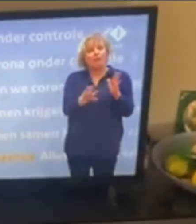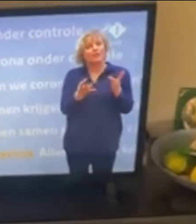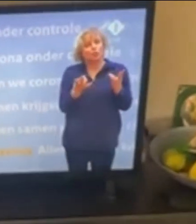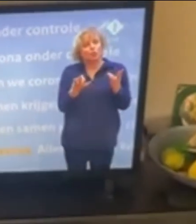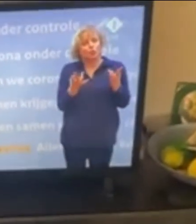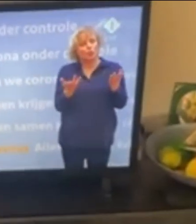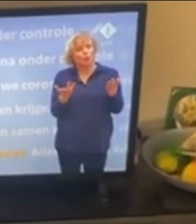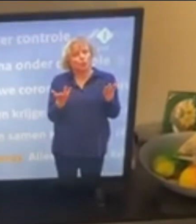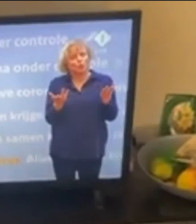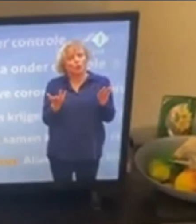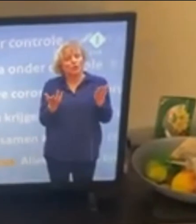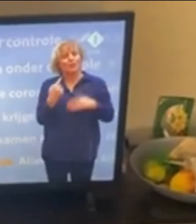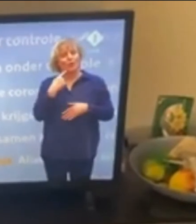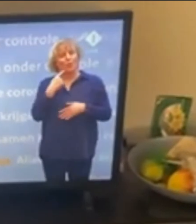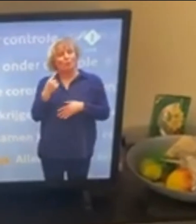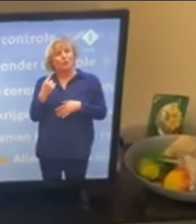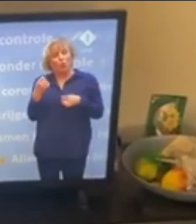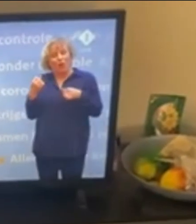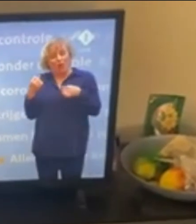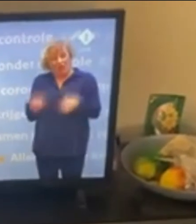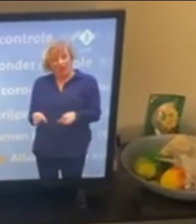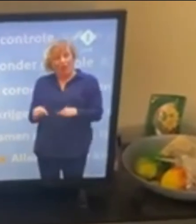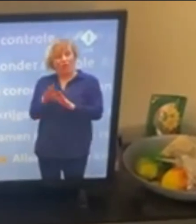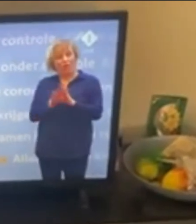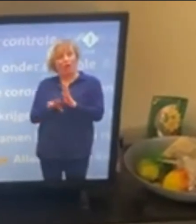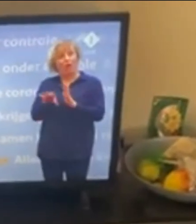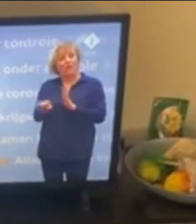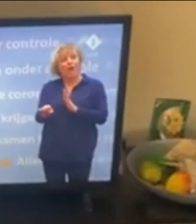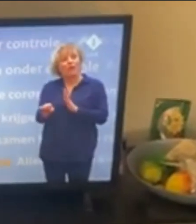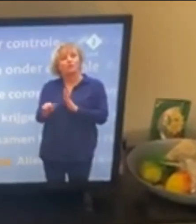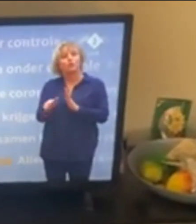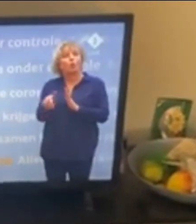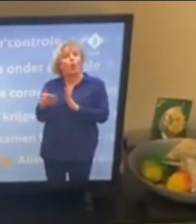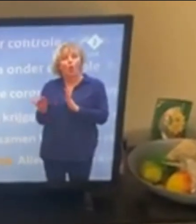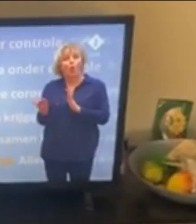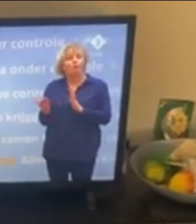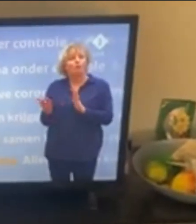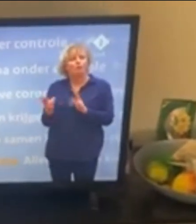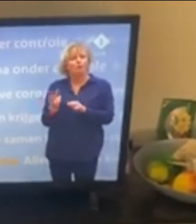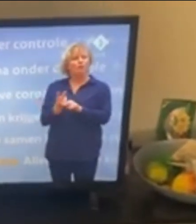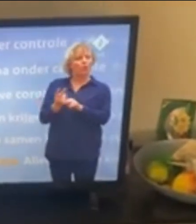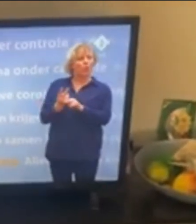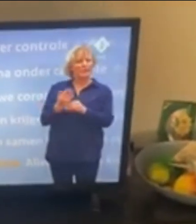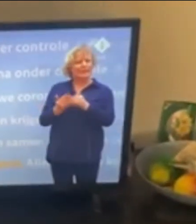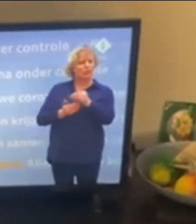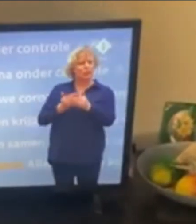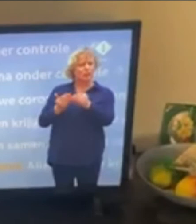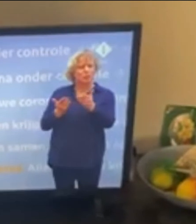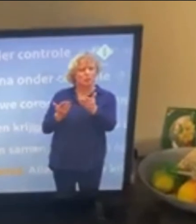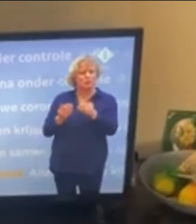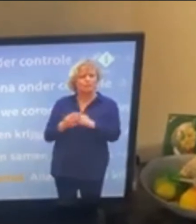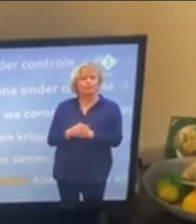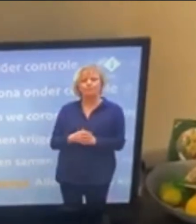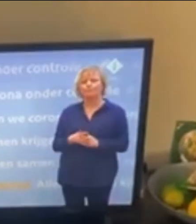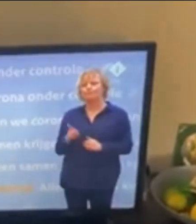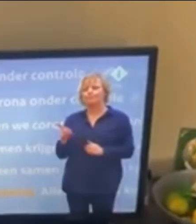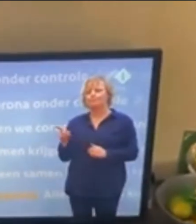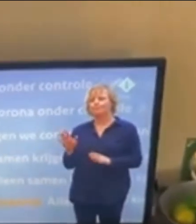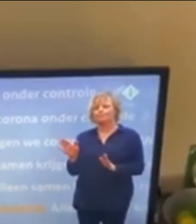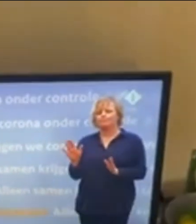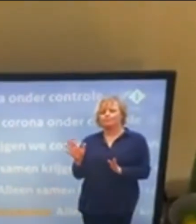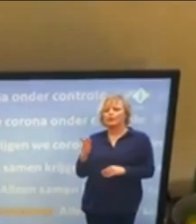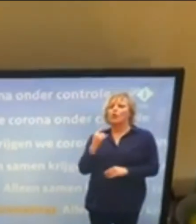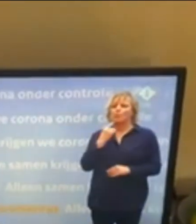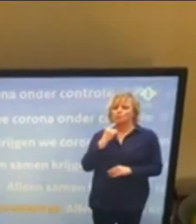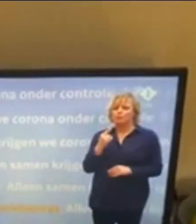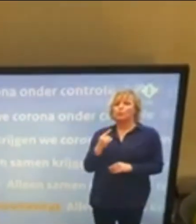dan de bedoeling om streng te handhaven? Of zegt u van nou, we moeten dat een beetje voorzichtig opbouwen? Nee, de bedoeling is echt om ook direct